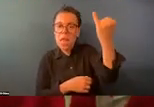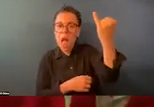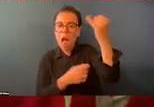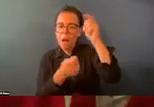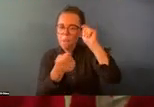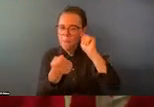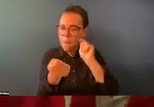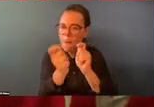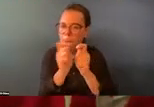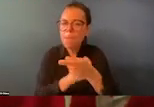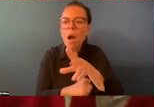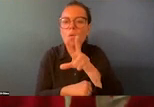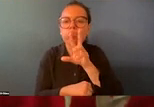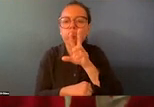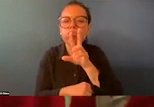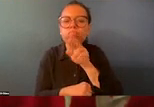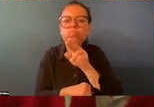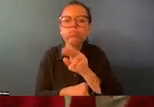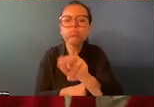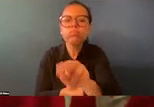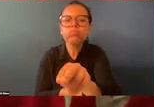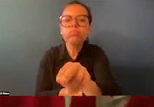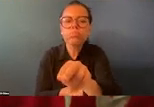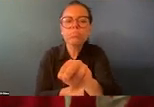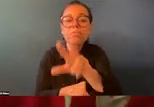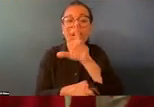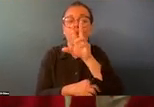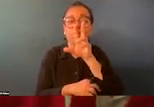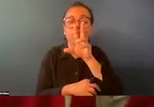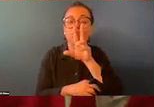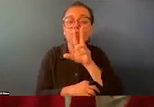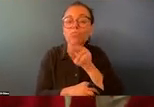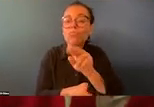мы не можем игнорировать мнение и знания половины населения